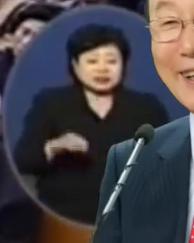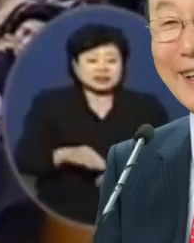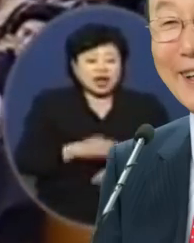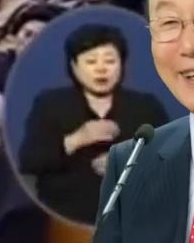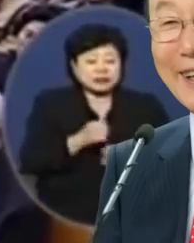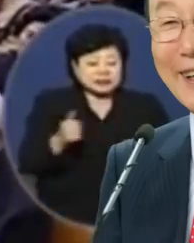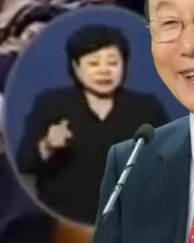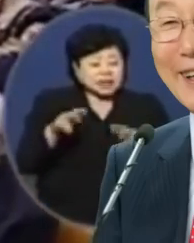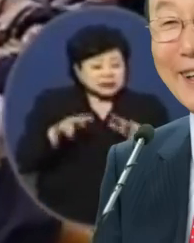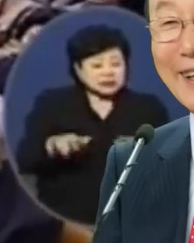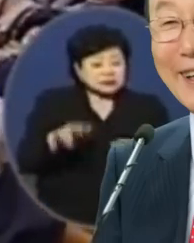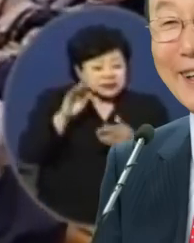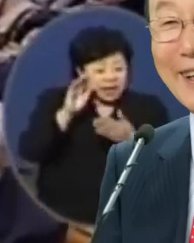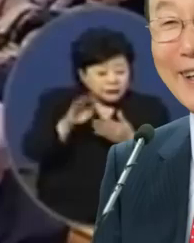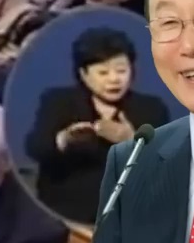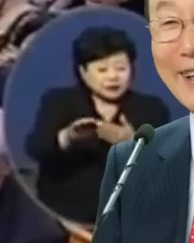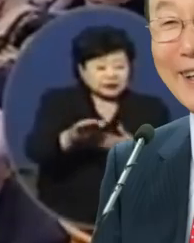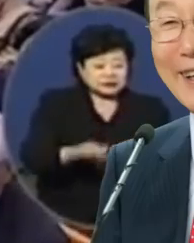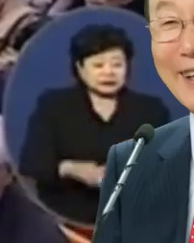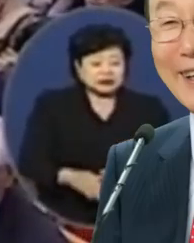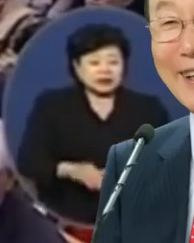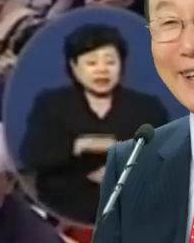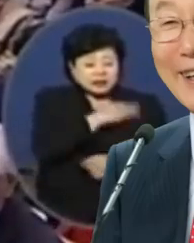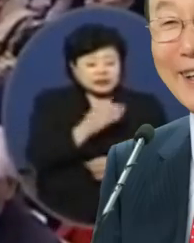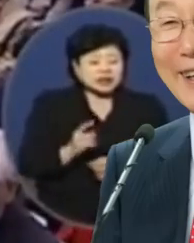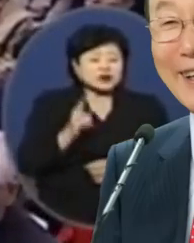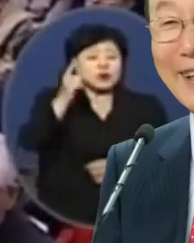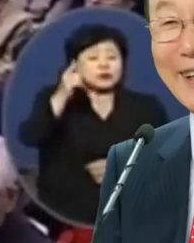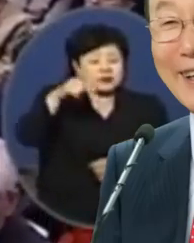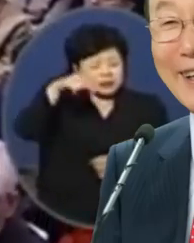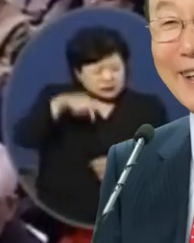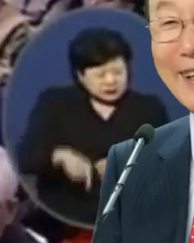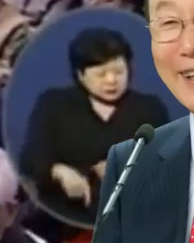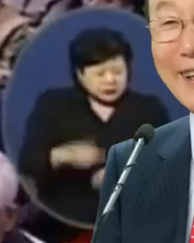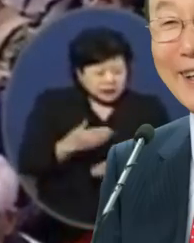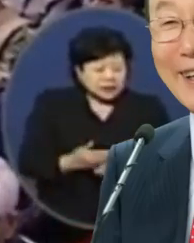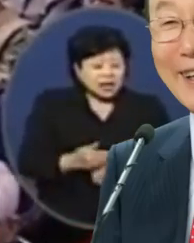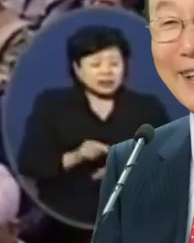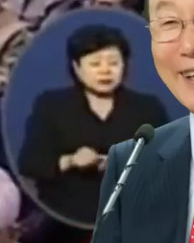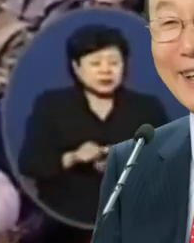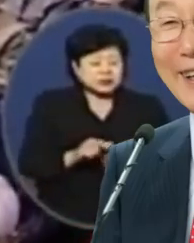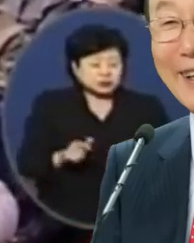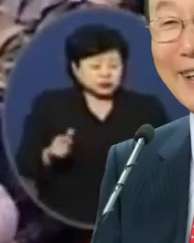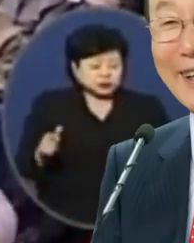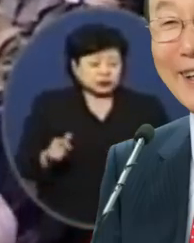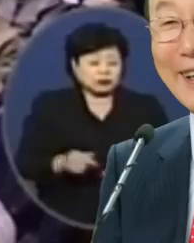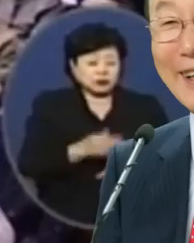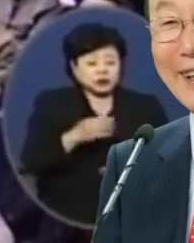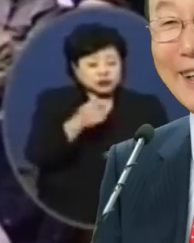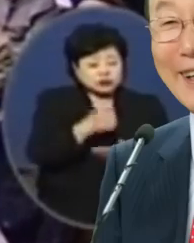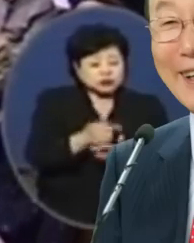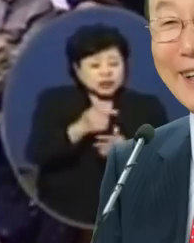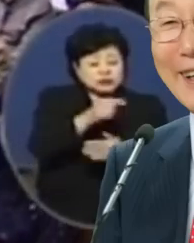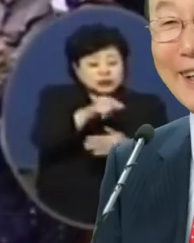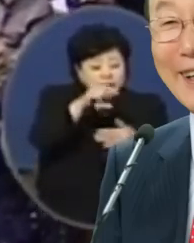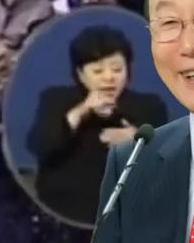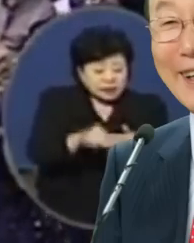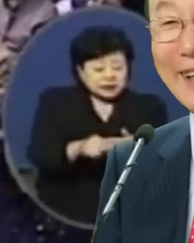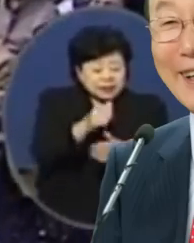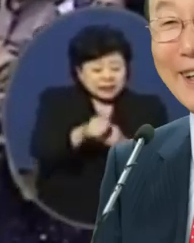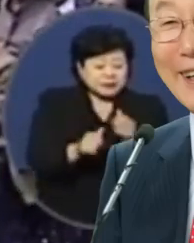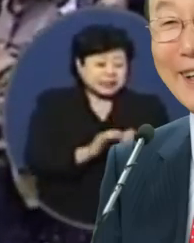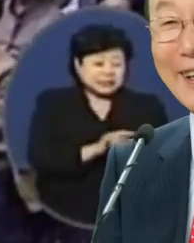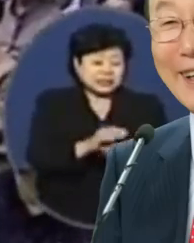권세자들이나 현재일이나 장래일이나 능력이나 높음이나 깊음이나 다른 어떤 피조물이라도 우리를 우리 주 그리스도 예수 안에 있는